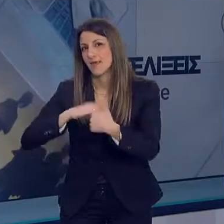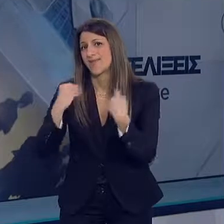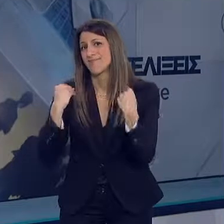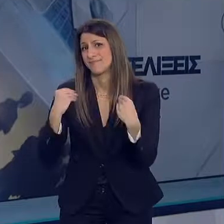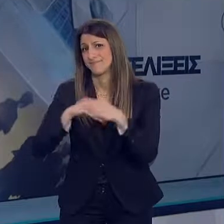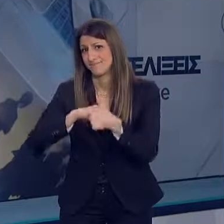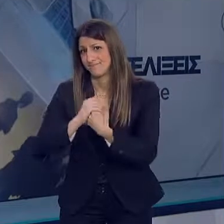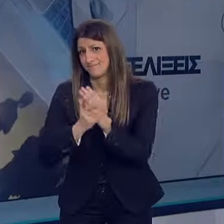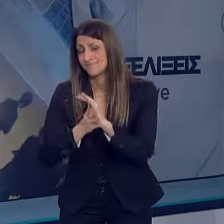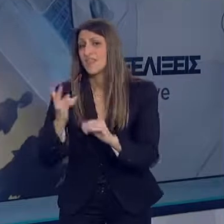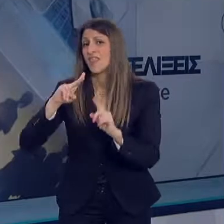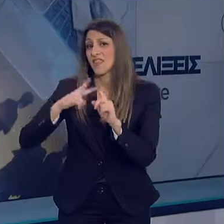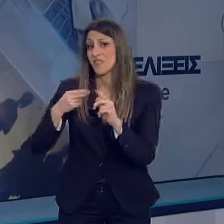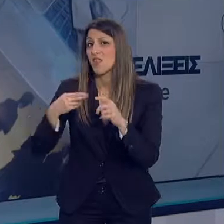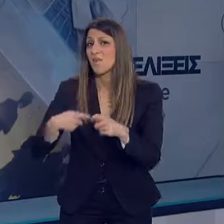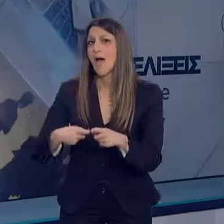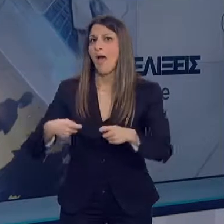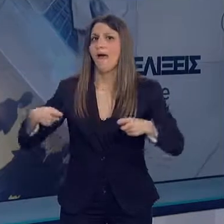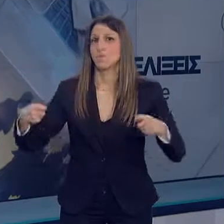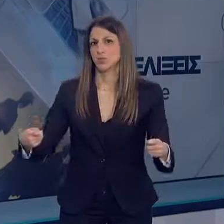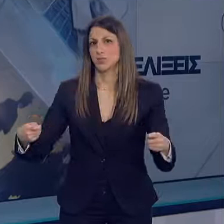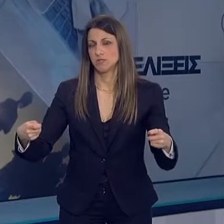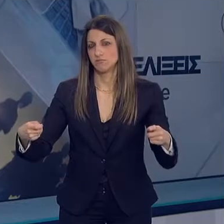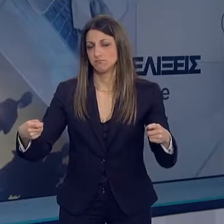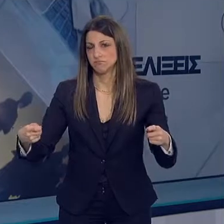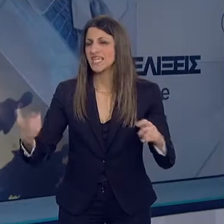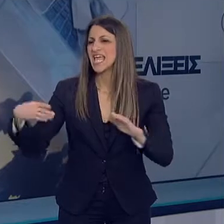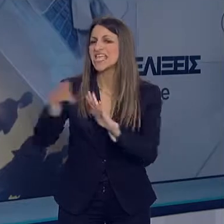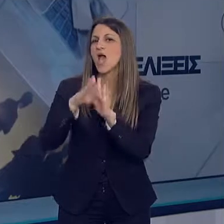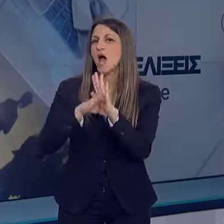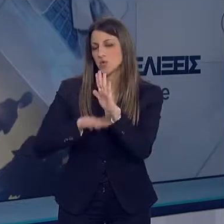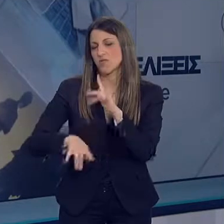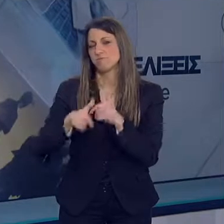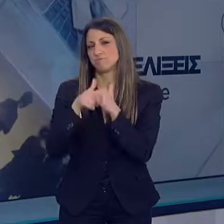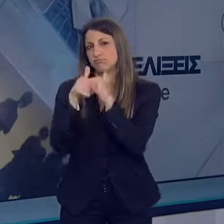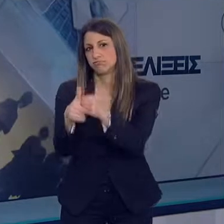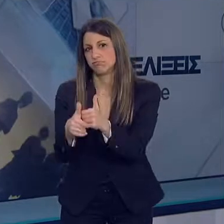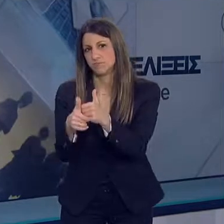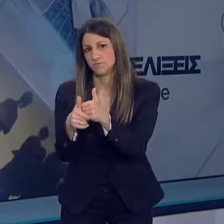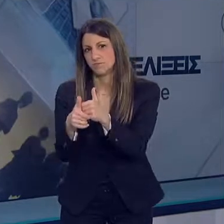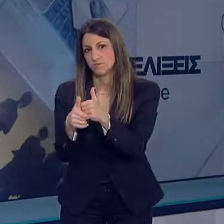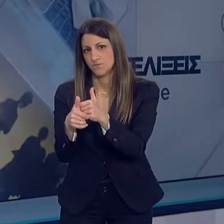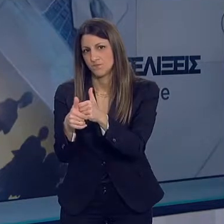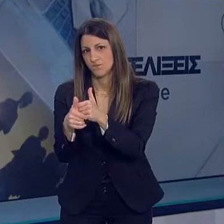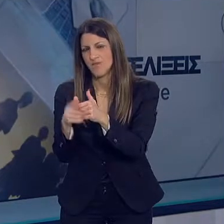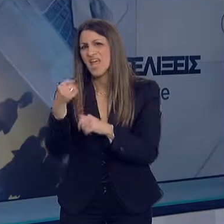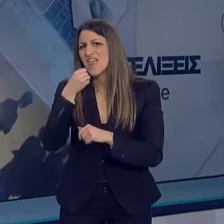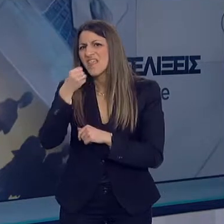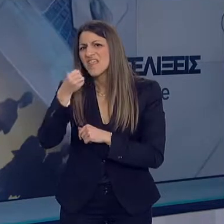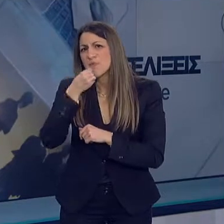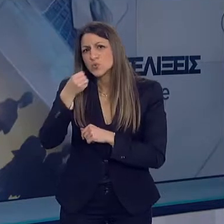και η φυσική απόσταση και στα σχολεία. Δεν νομίζω ότι έχει δίκιο σε αυτό που λέει η δημοσιογράφος,